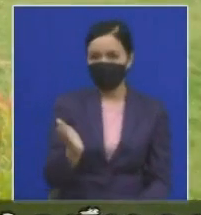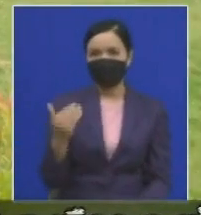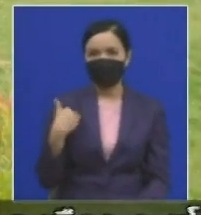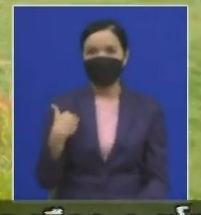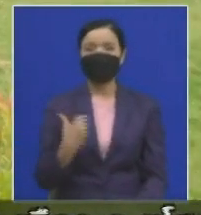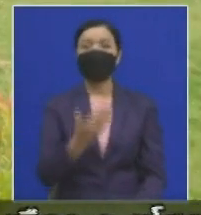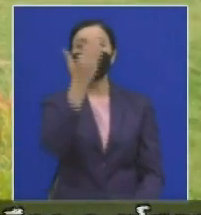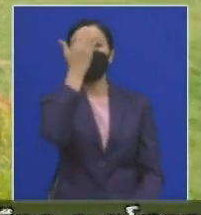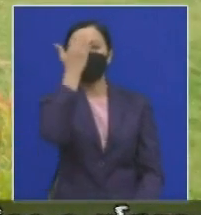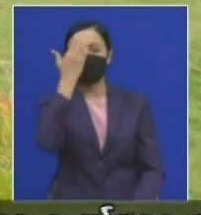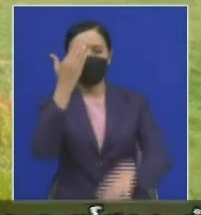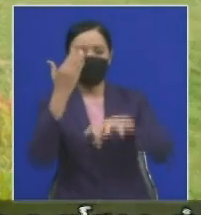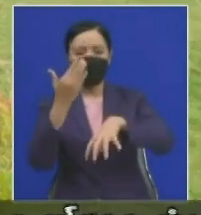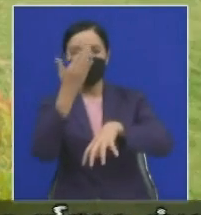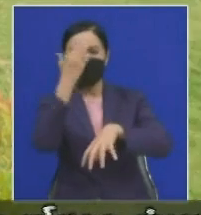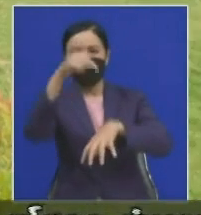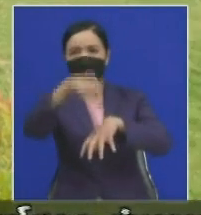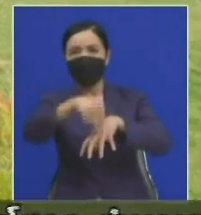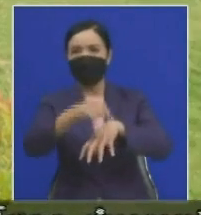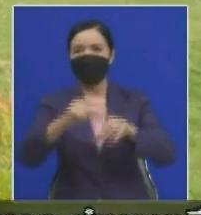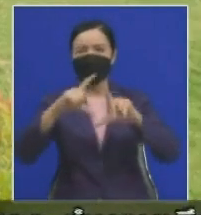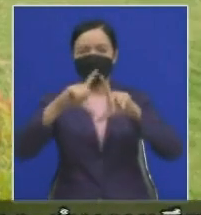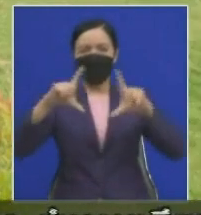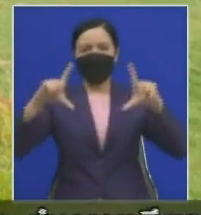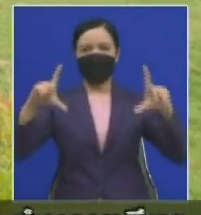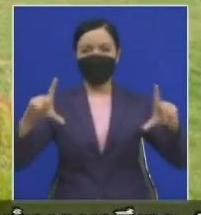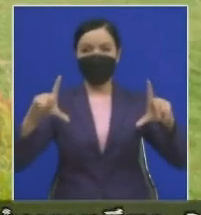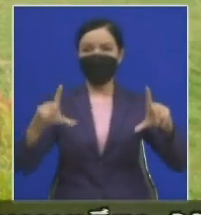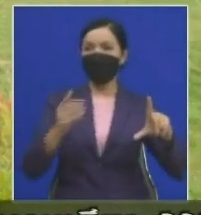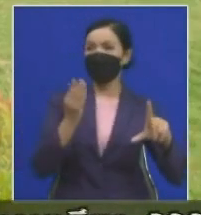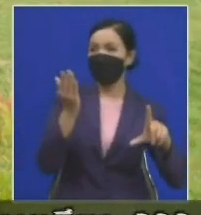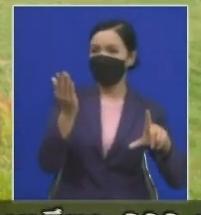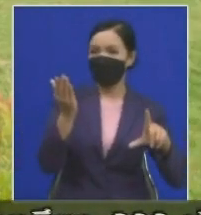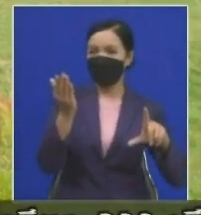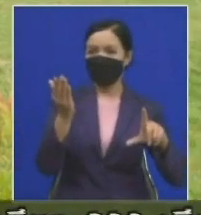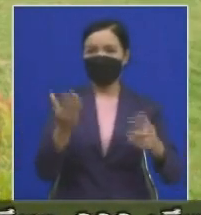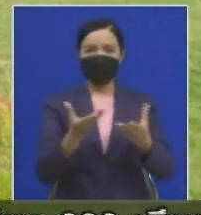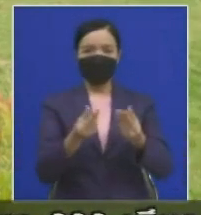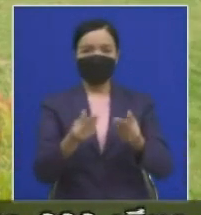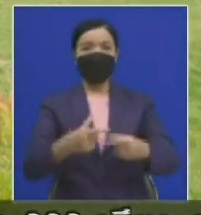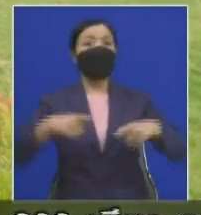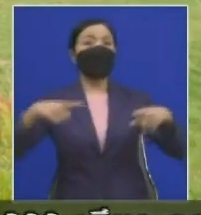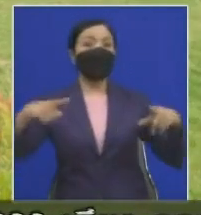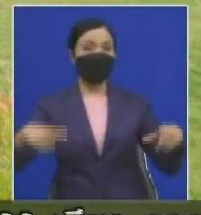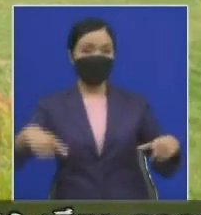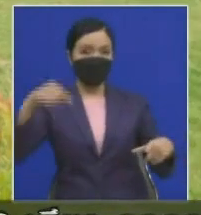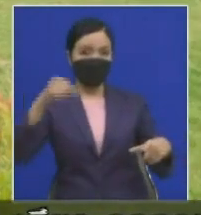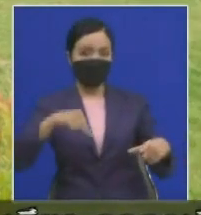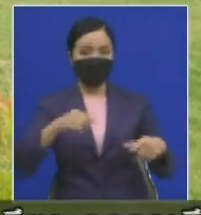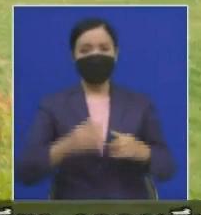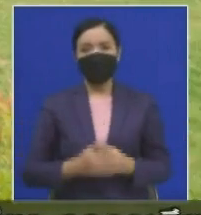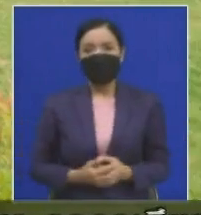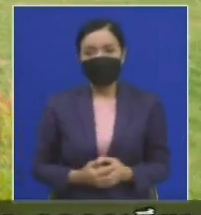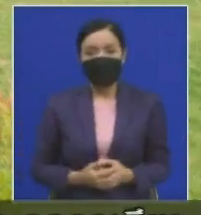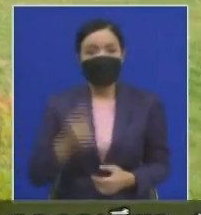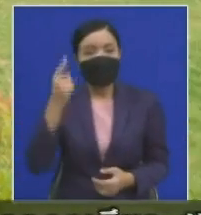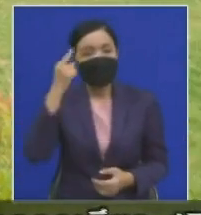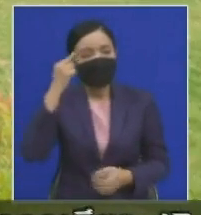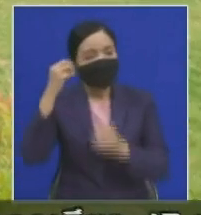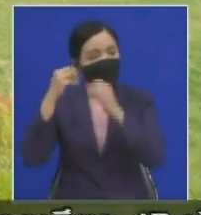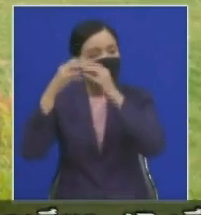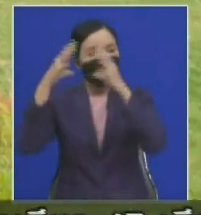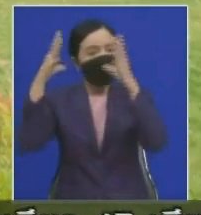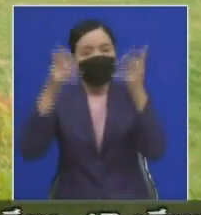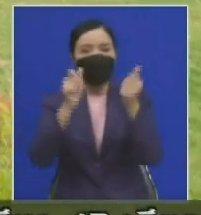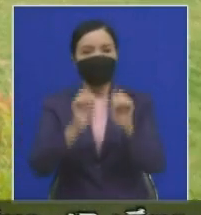นี่คอด้านหนาที่ตั้งโครงการนะจะเหนป้ายแบนี้อยู่แล้วก็ที่ดนแปลงนี้ไม่ใช่วาอยู่อยู่คิดจินตน